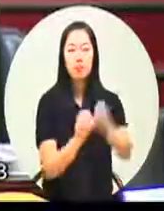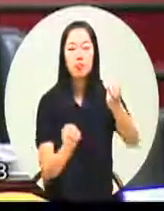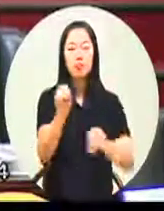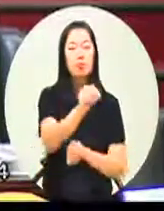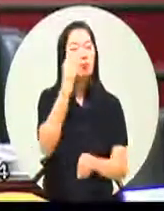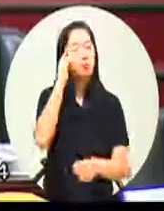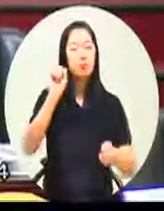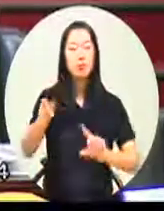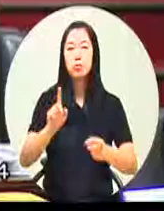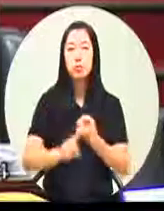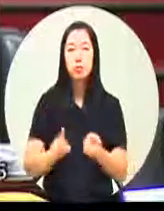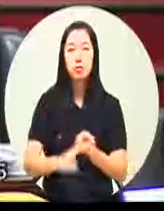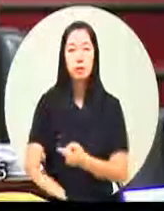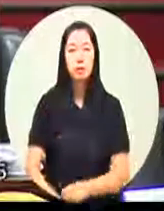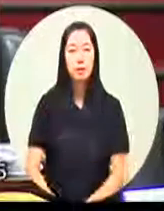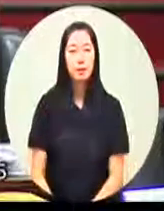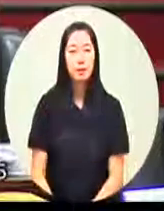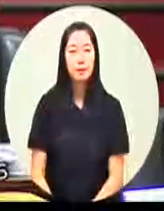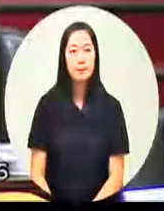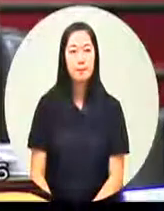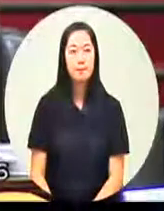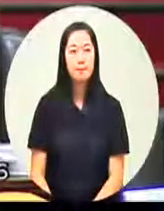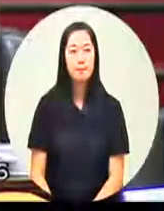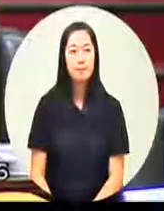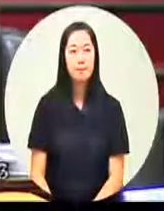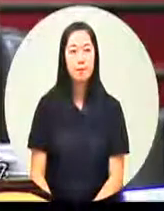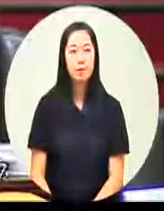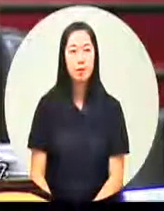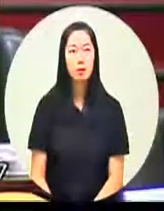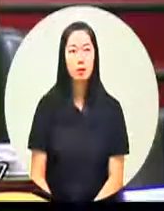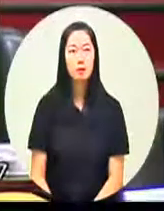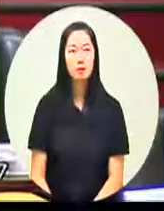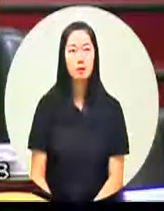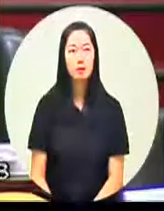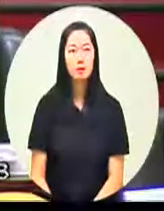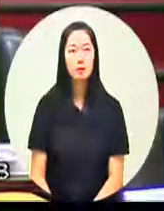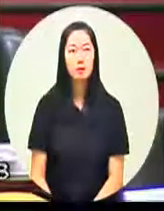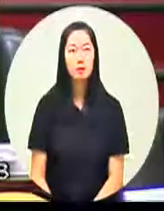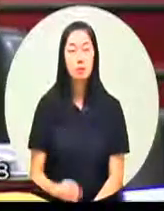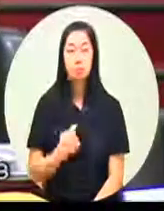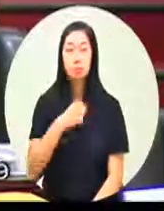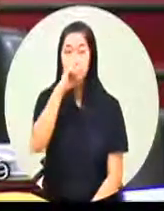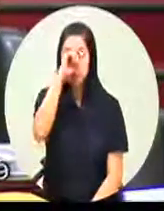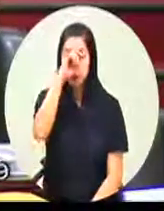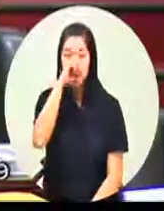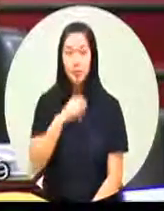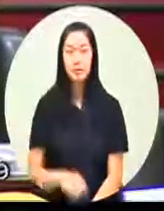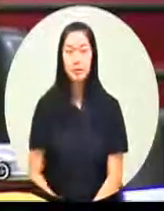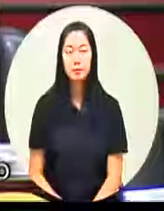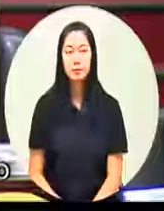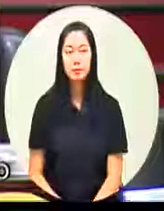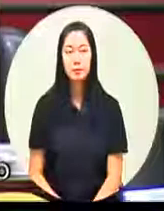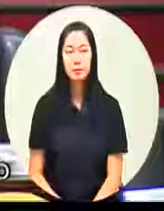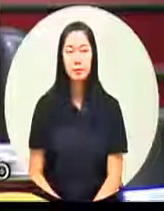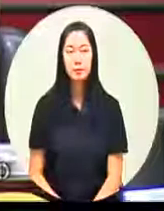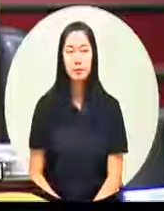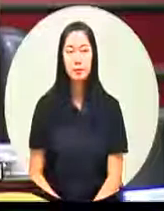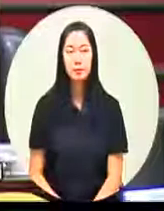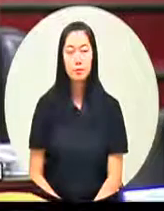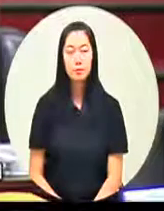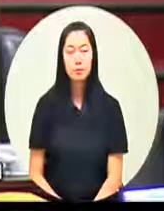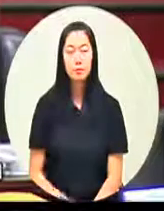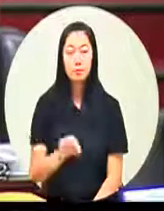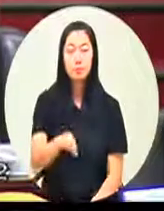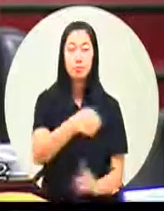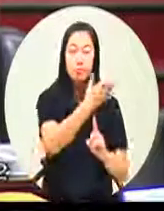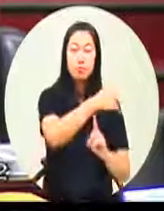是我非常认同议员的说法， 所以呢，这个我要这边做一个澄清， 好， 我希望局长把旗